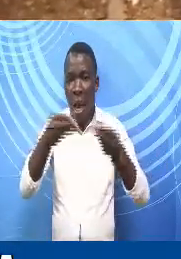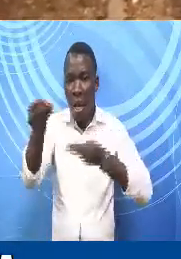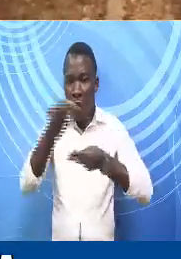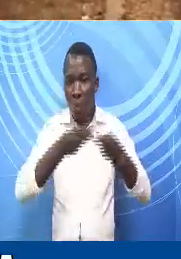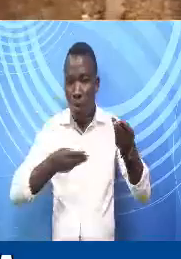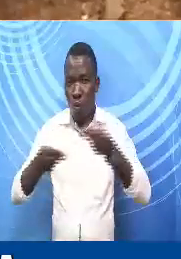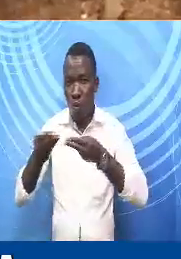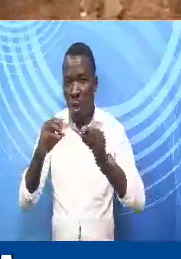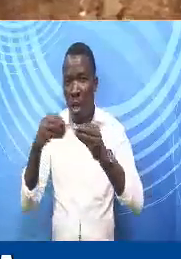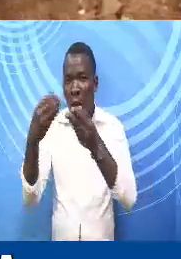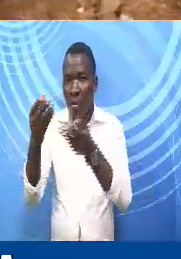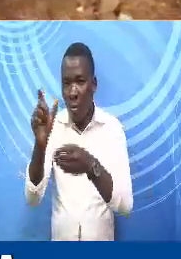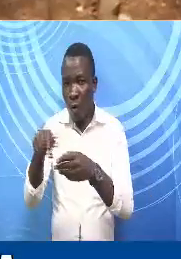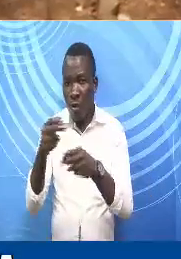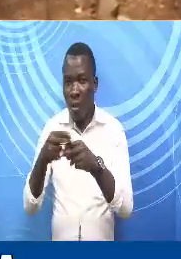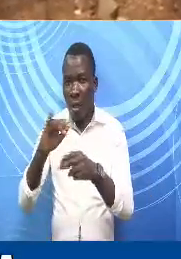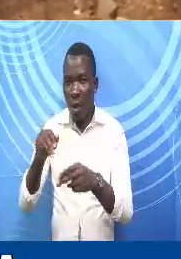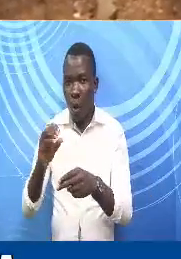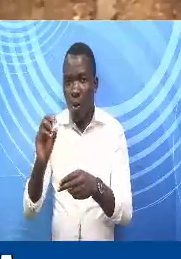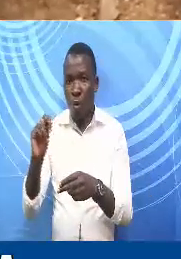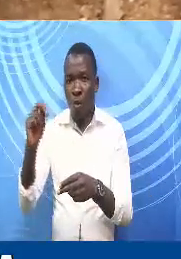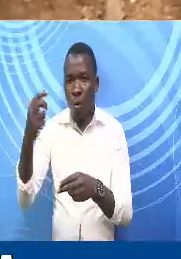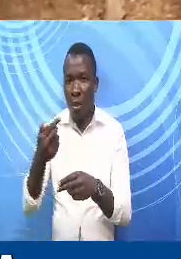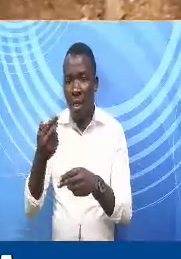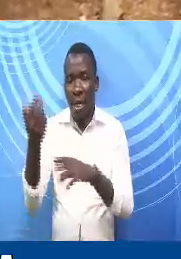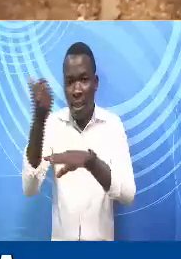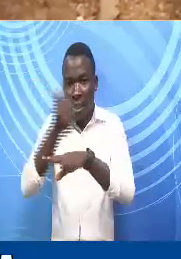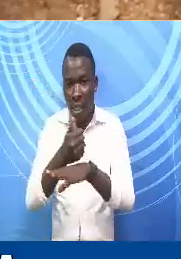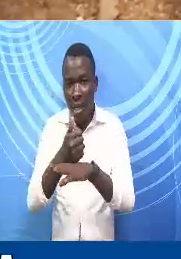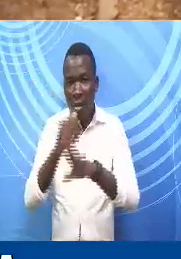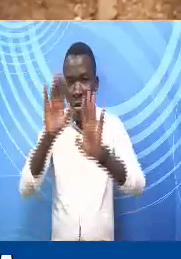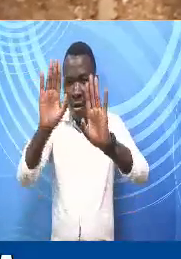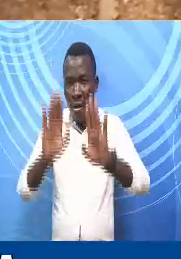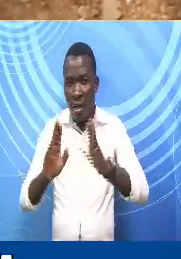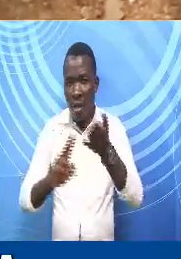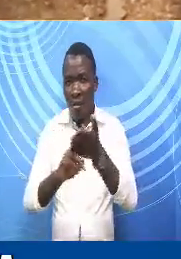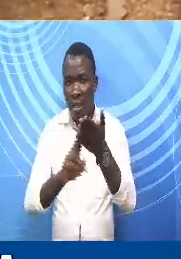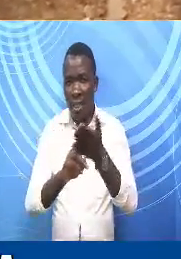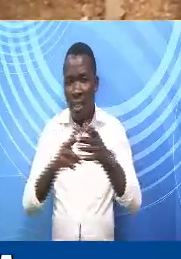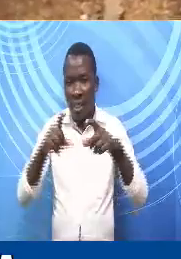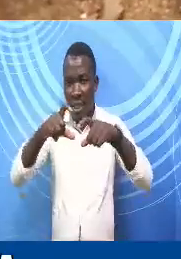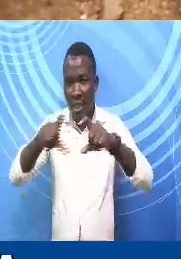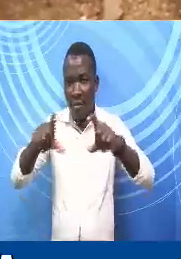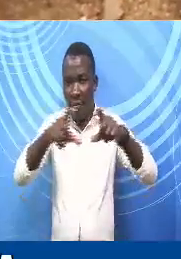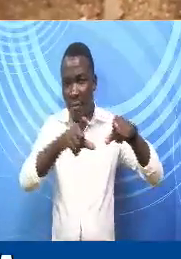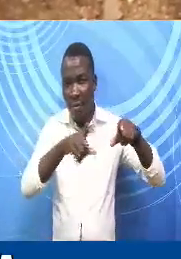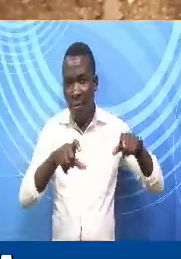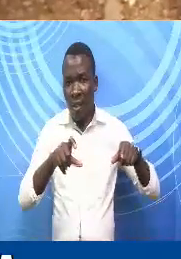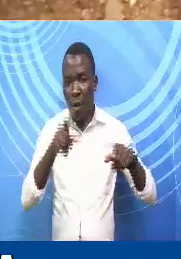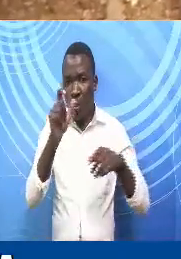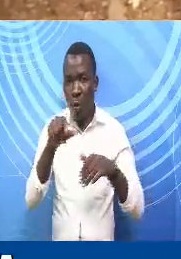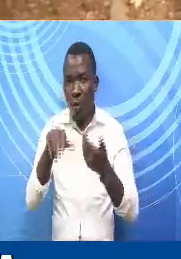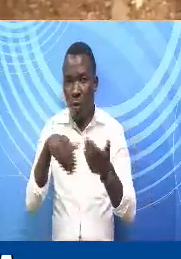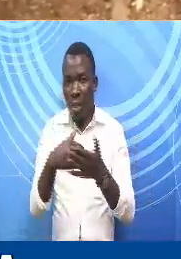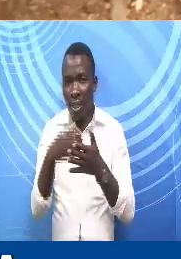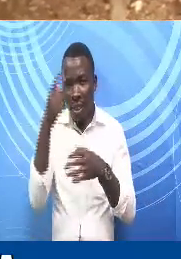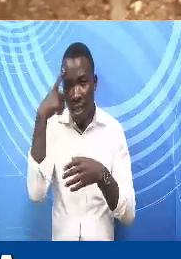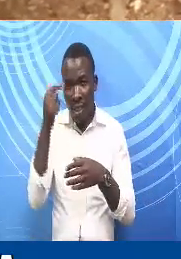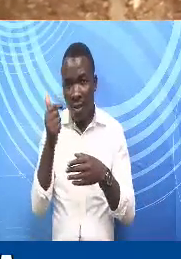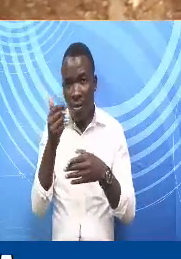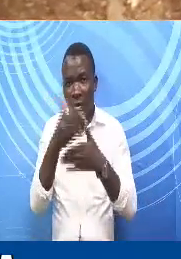John ashyiraho korotire y'amatafari mu bigaragara umuntu wese umuturage wese azi ko yubaka korotire adasize metero inyuma